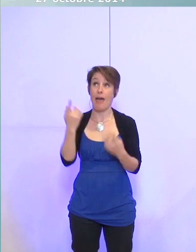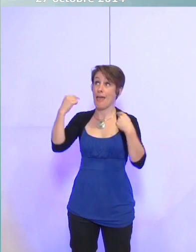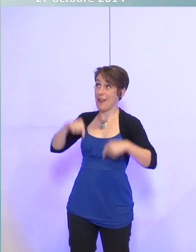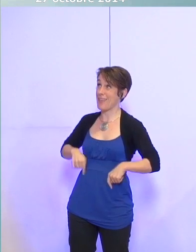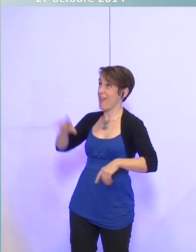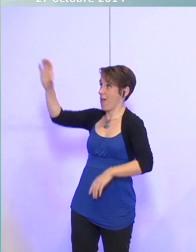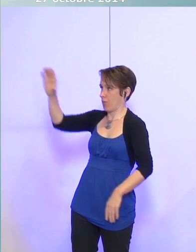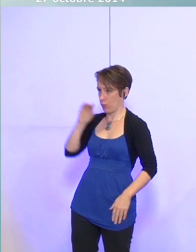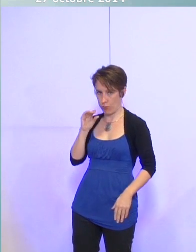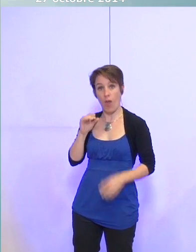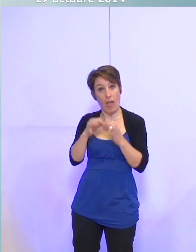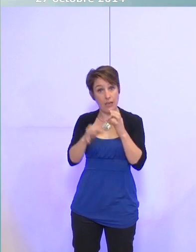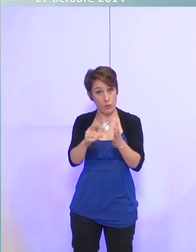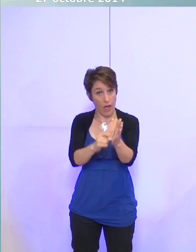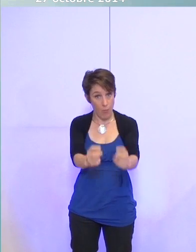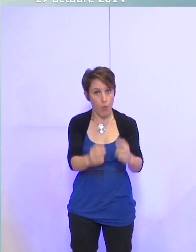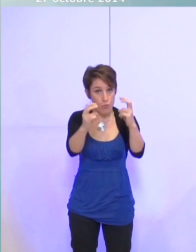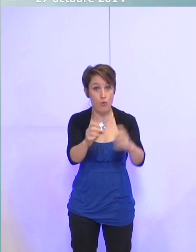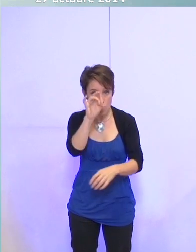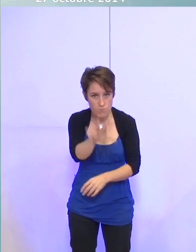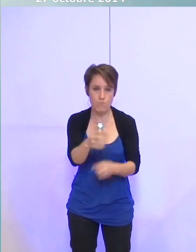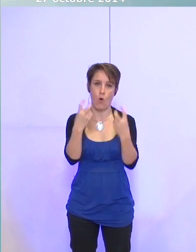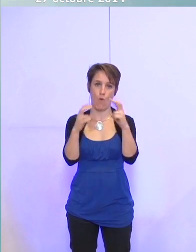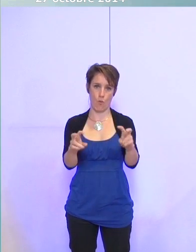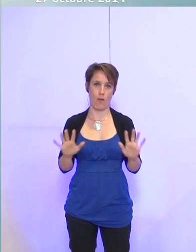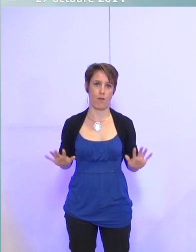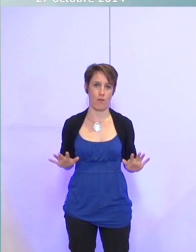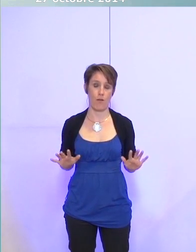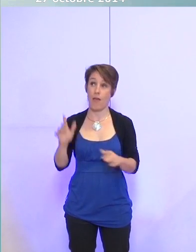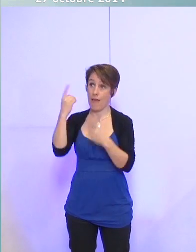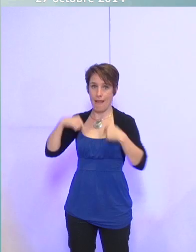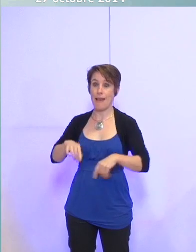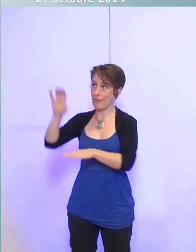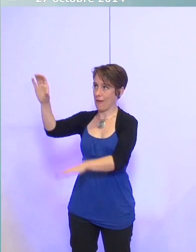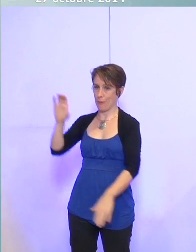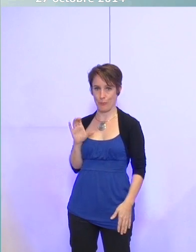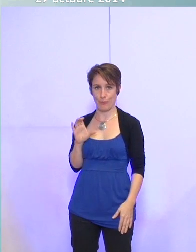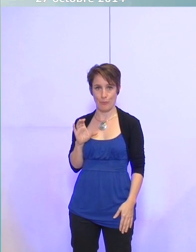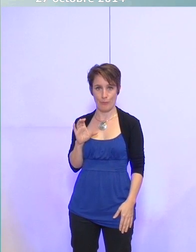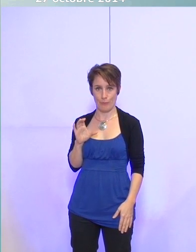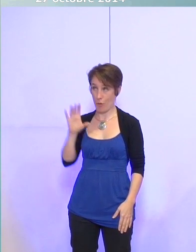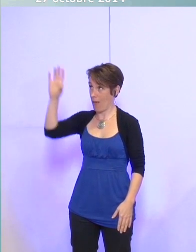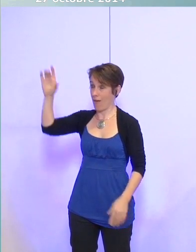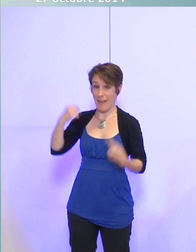dit, les politiques qui nous sont imposées et cette réduction des dotations de l'État nous